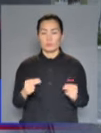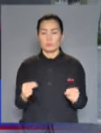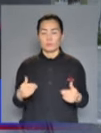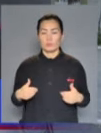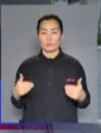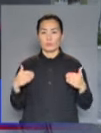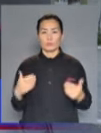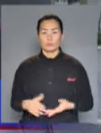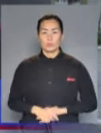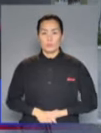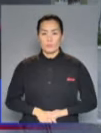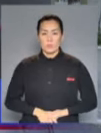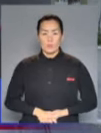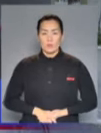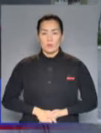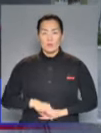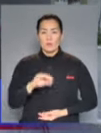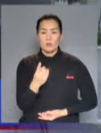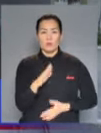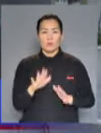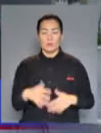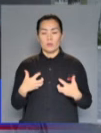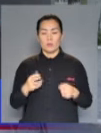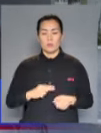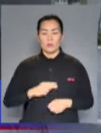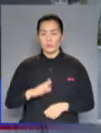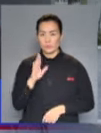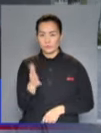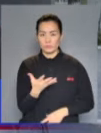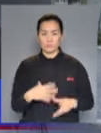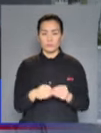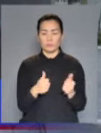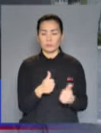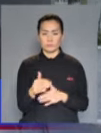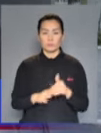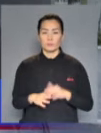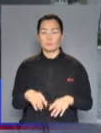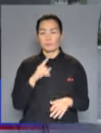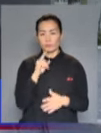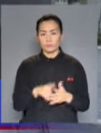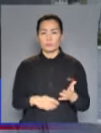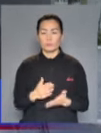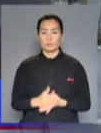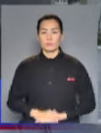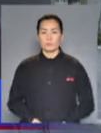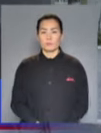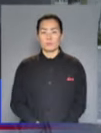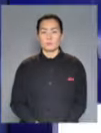адалдық, жетістік тілеймін. Олар өрт сөндіру бөлімдерінде жұмыс істейтін болады. Олардың жақсы маман болатындарына сенім артамыз.